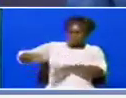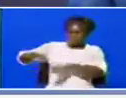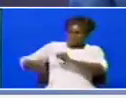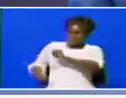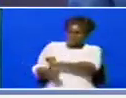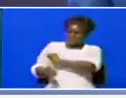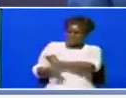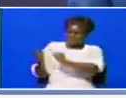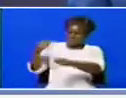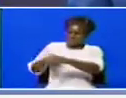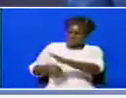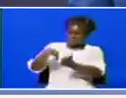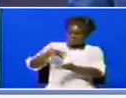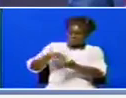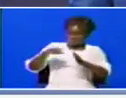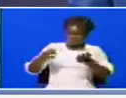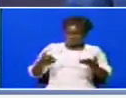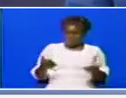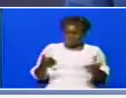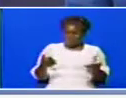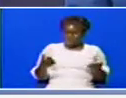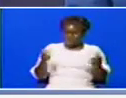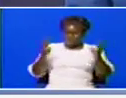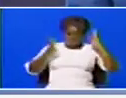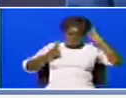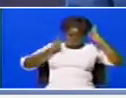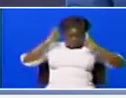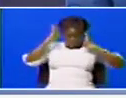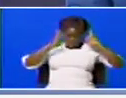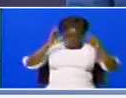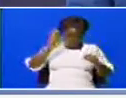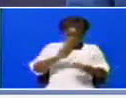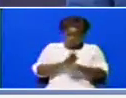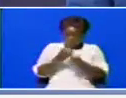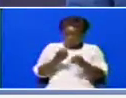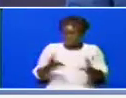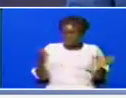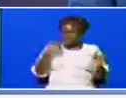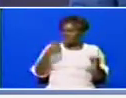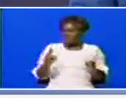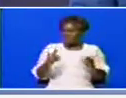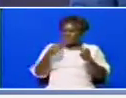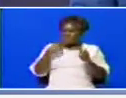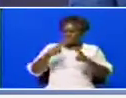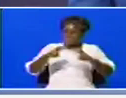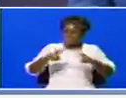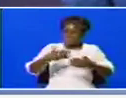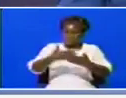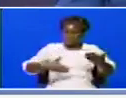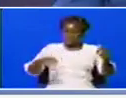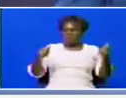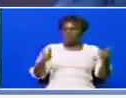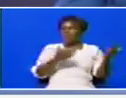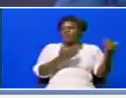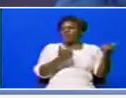zaidi kuhusiana na hali hiyo, kwa sababu ndio imekuwa ikizua wasiwasi hii leo, wengi wakisema kwamba hawajakagua zile fomu. Tunatumai kwamba watafika